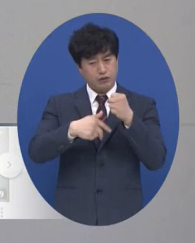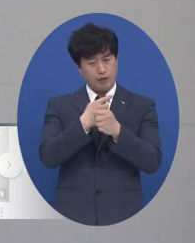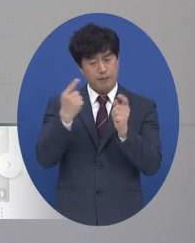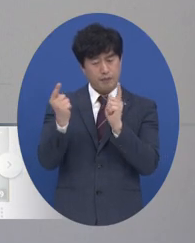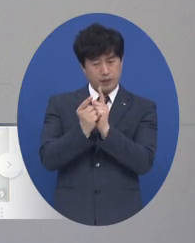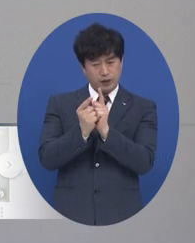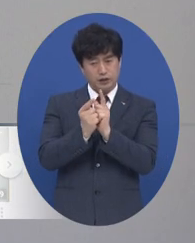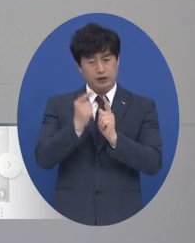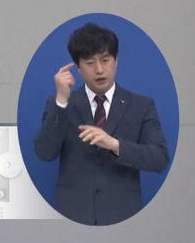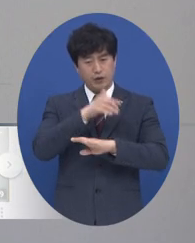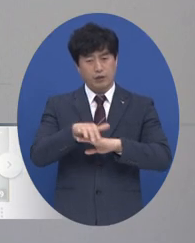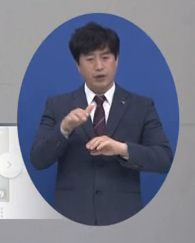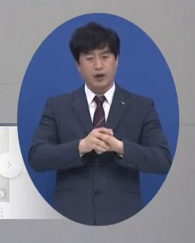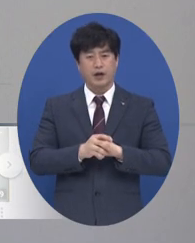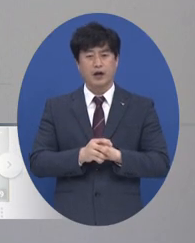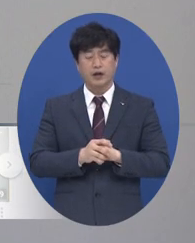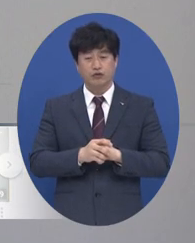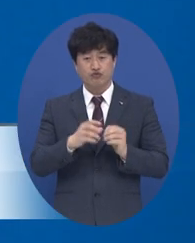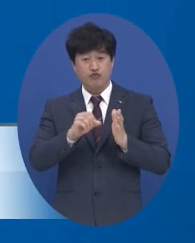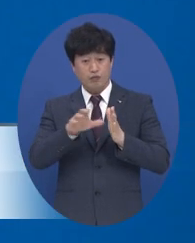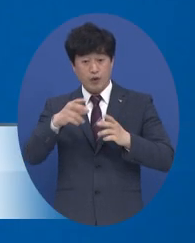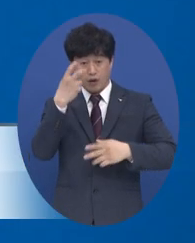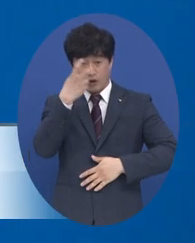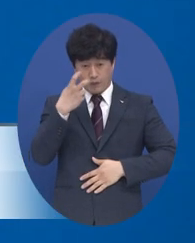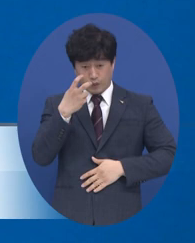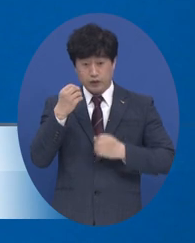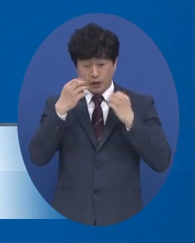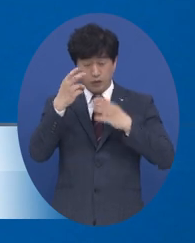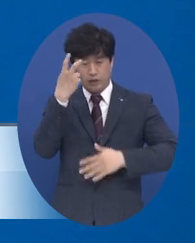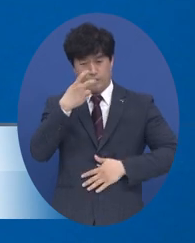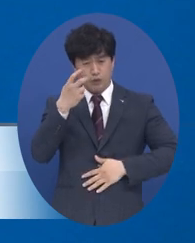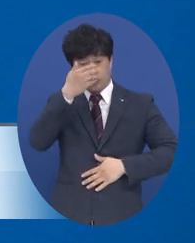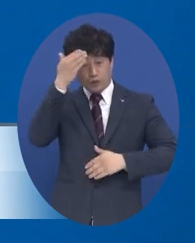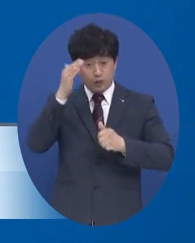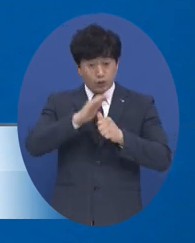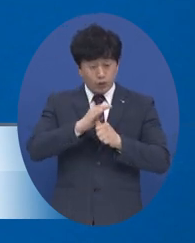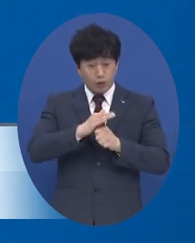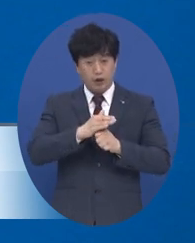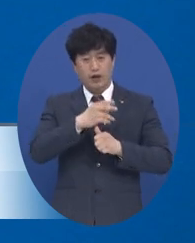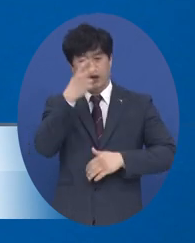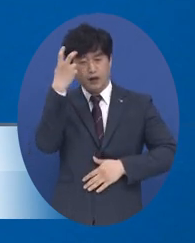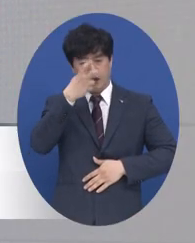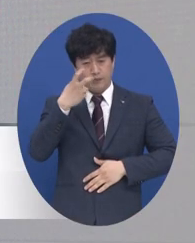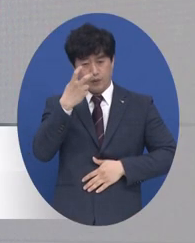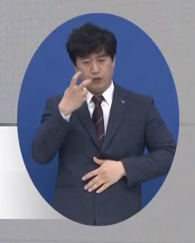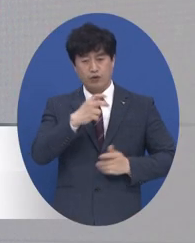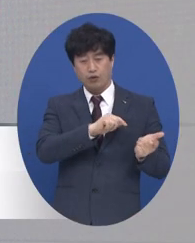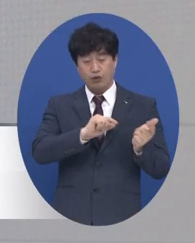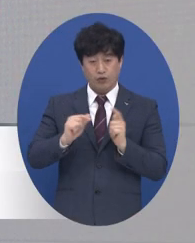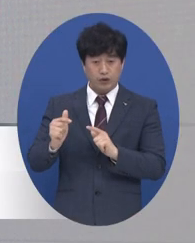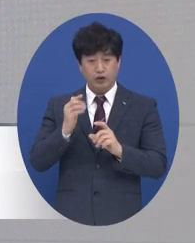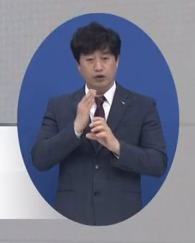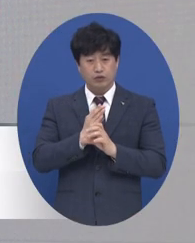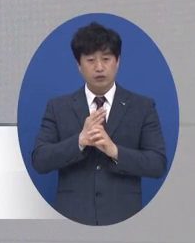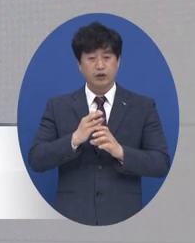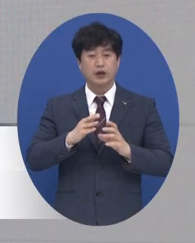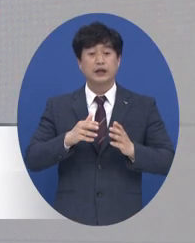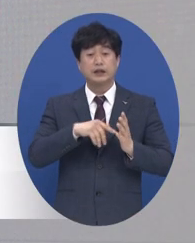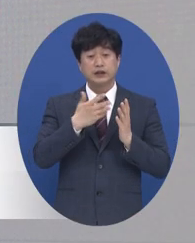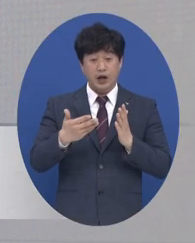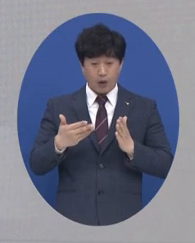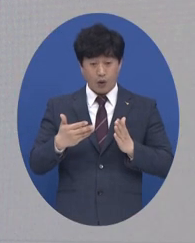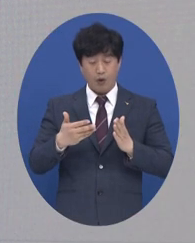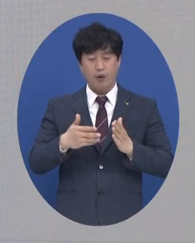국제적인 명성을 얻은 감독부터 신진 작가와 청소년 감독 등 다양한 다큐멘터리스트들의 작품 중 세월호 참사를 다룬